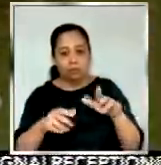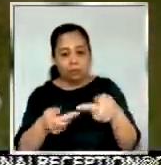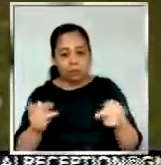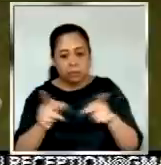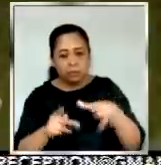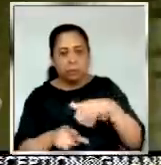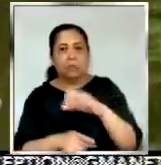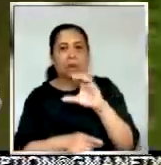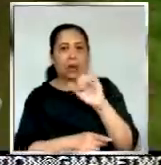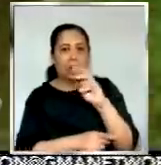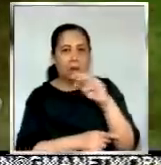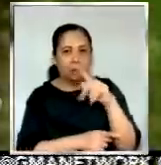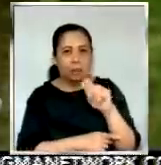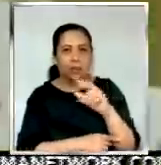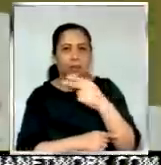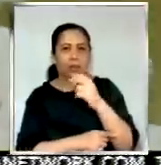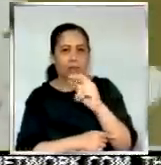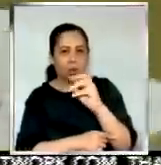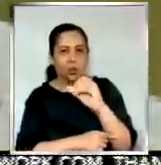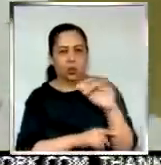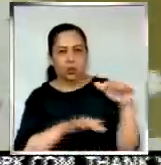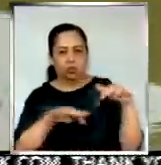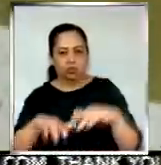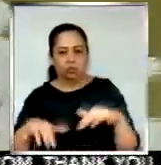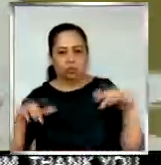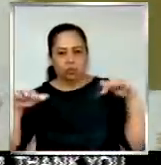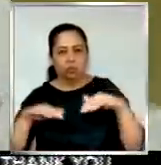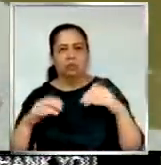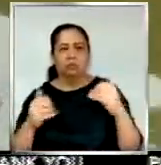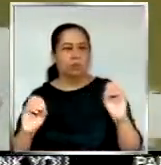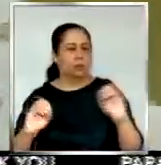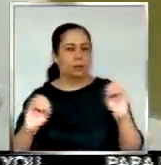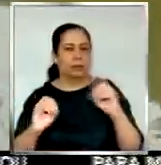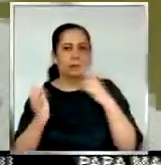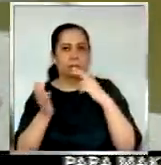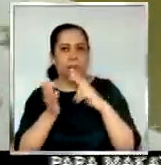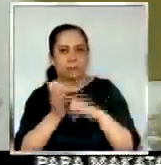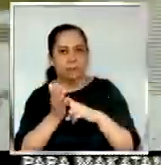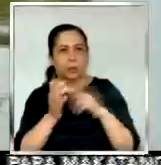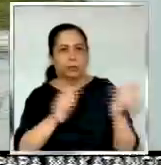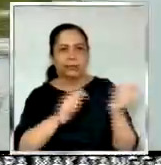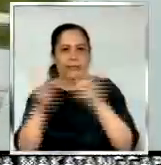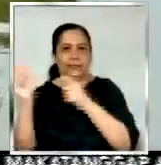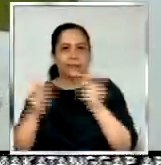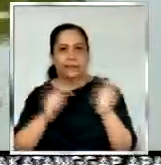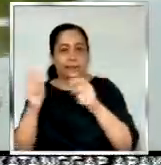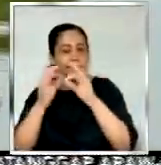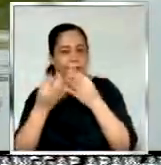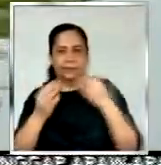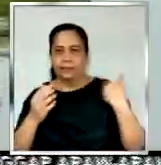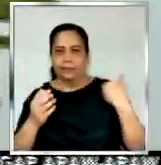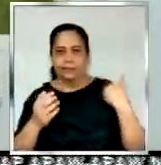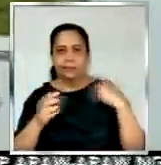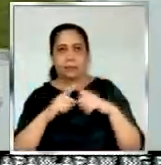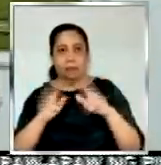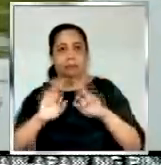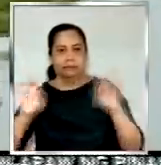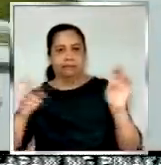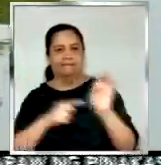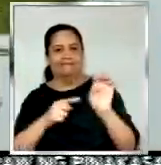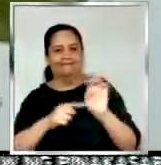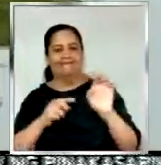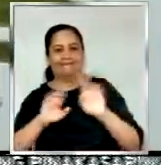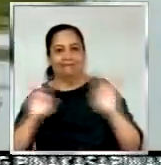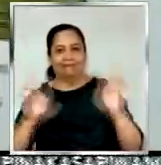Hagunoy. Sa kabila ng pagbaha, ay wala pa namang naiulat na inililikas ng mga pamilya bagamat nakahanda na ang mga evacuation center